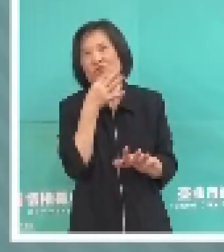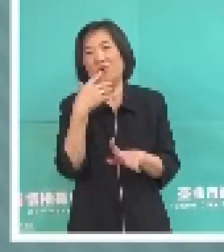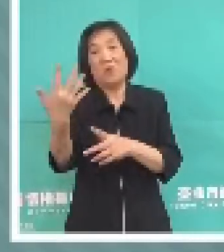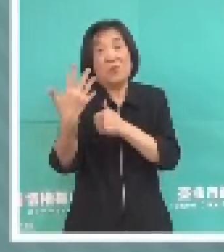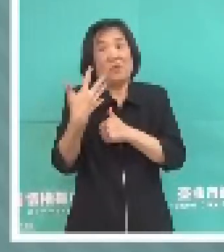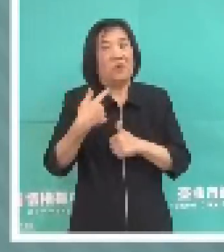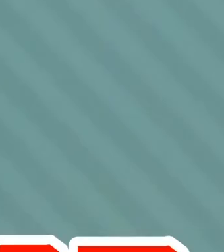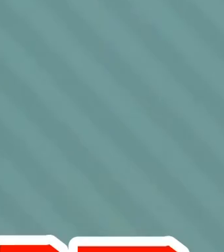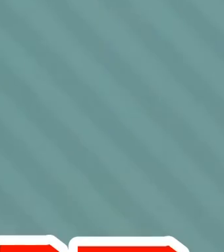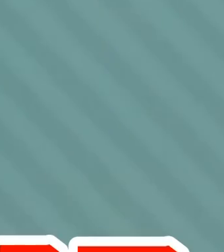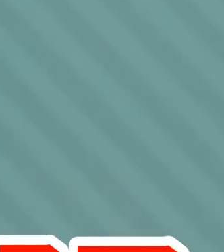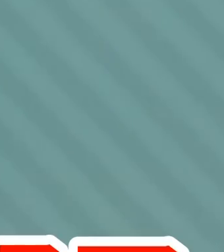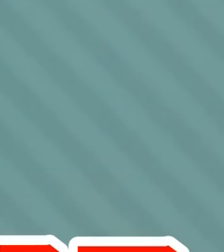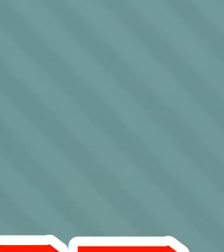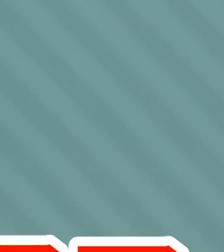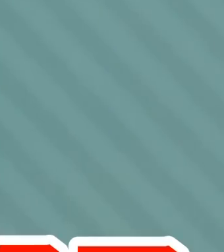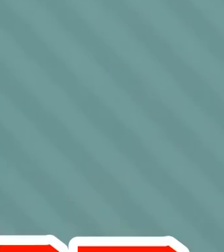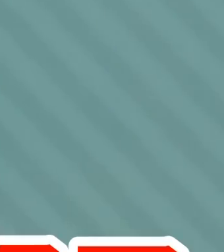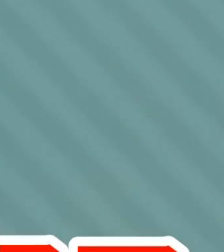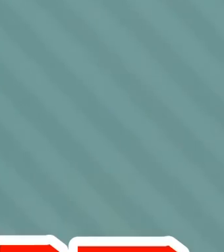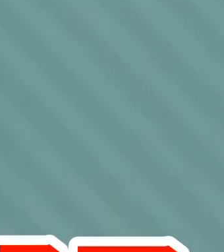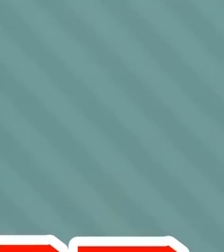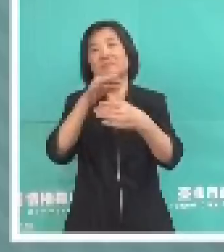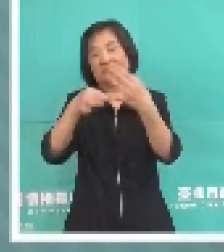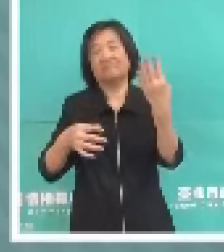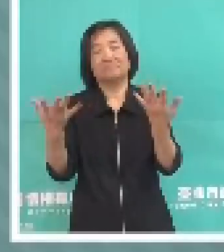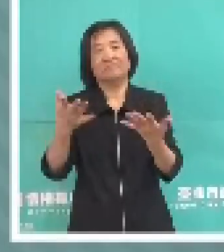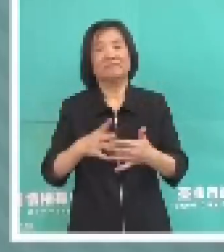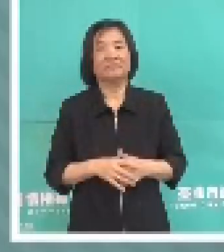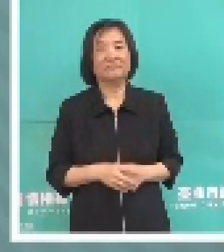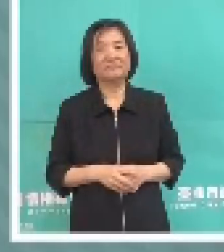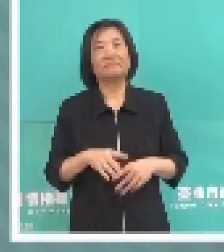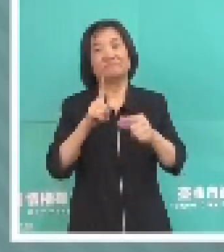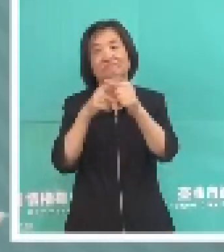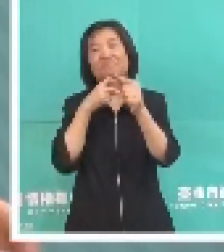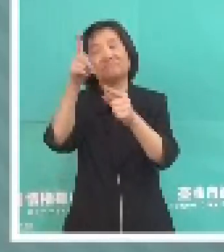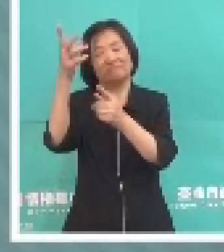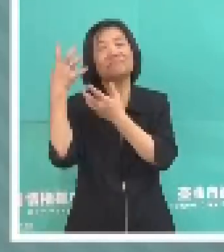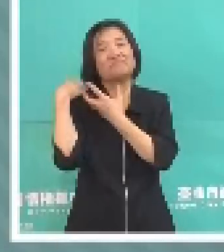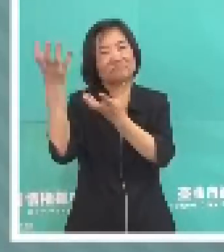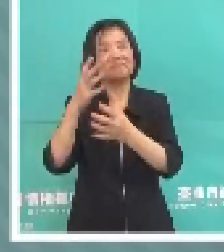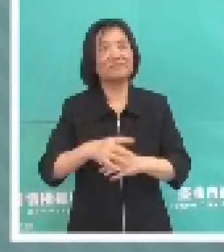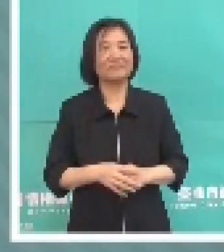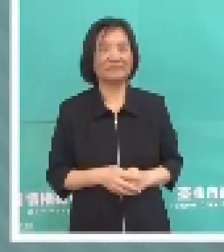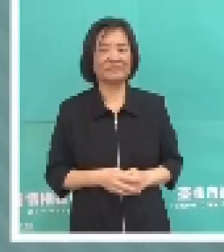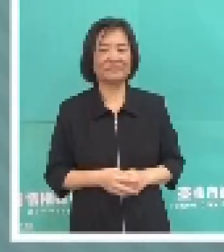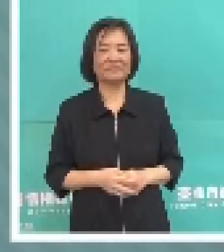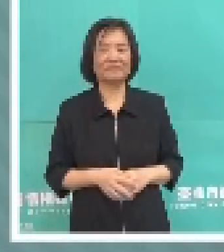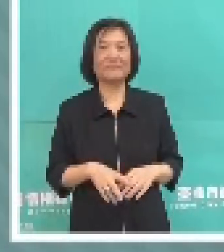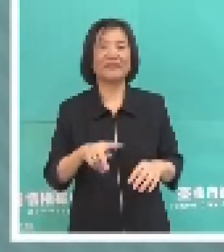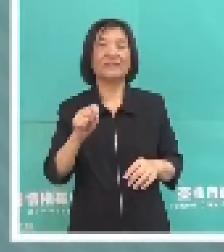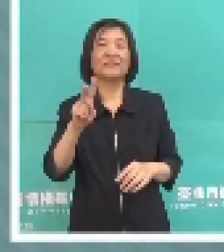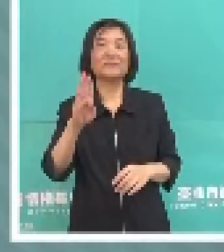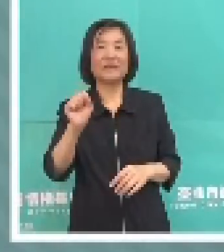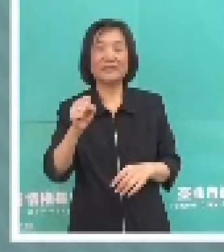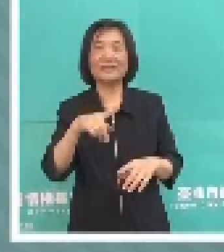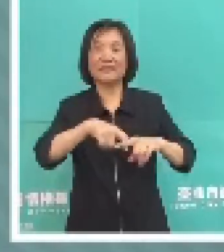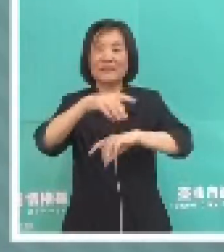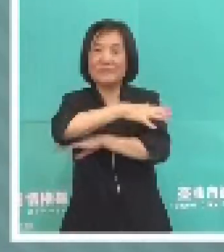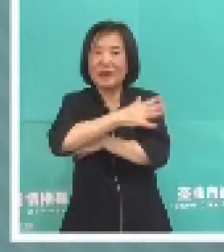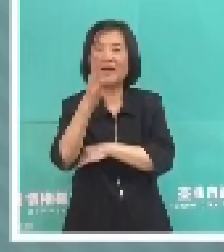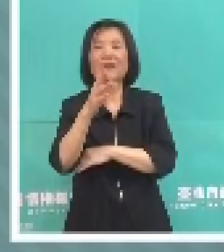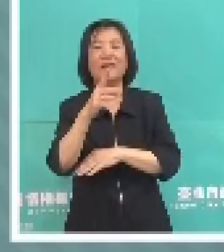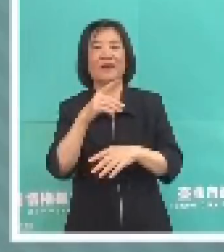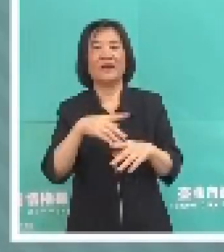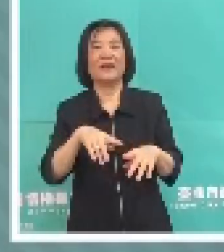知道哦，那就交给中央来规定好了。 三立朱淑君、TVBS 李品仪、联合报林立